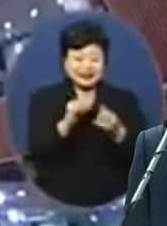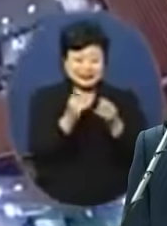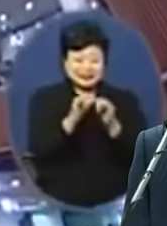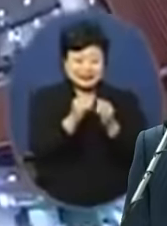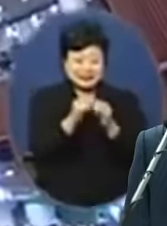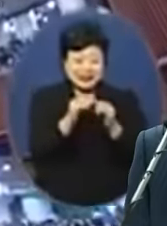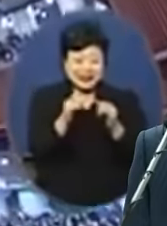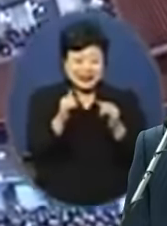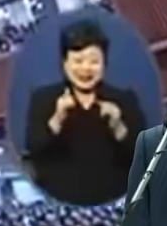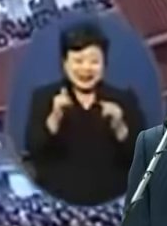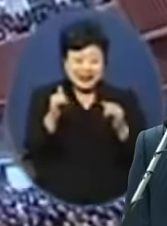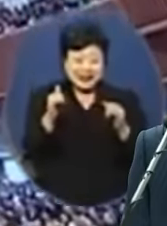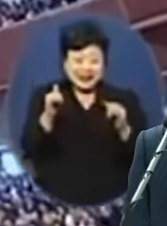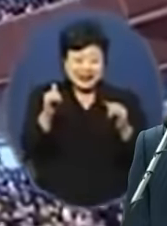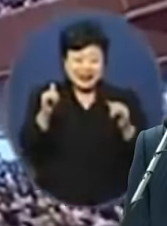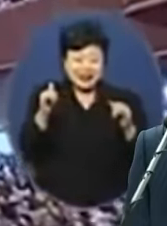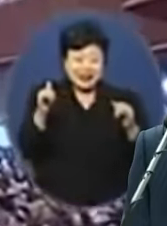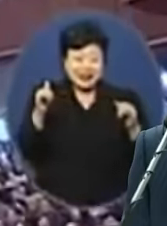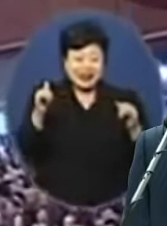사랑하는 자.